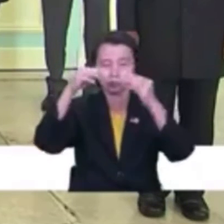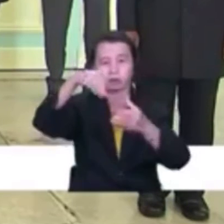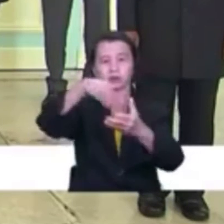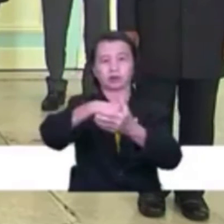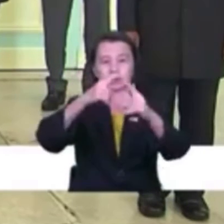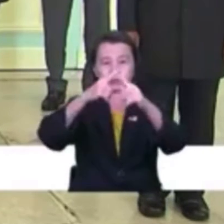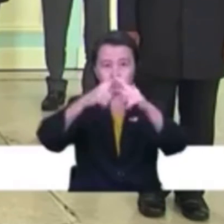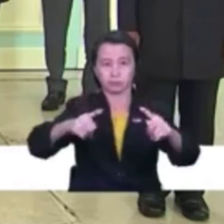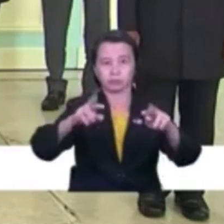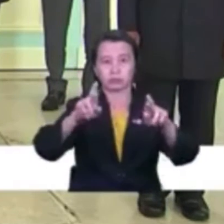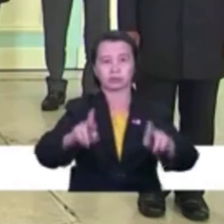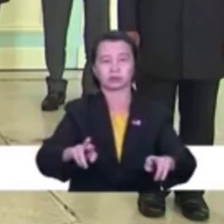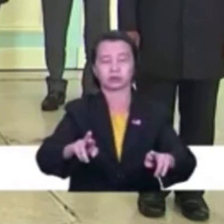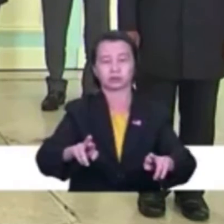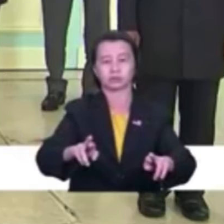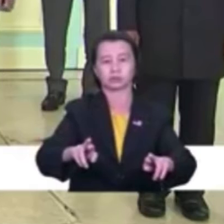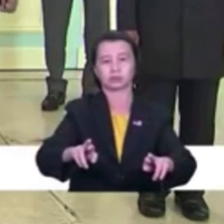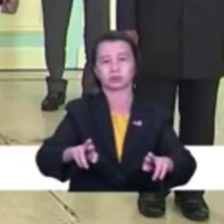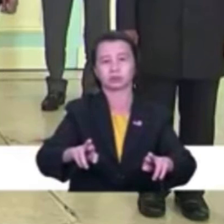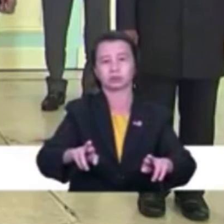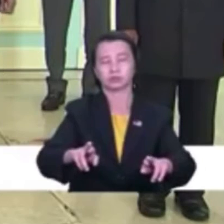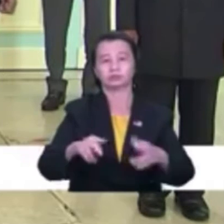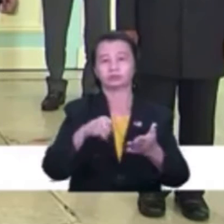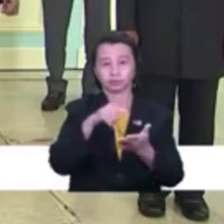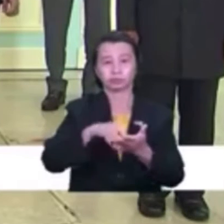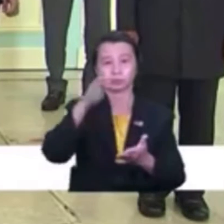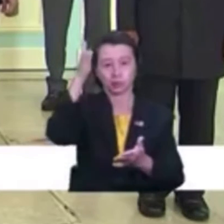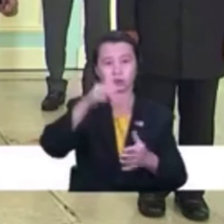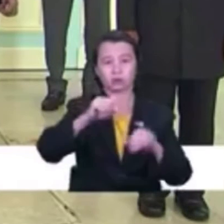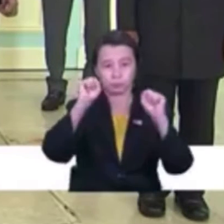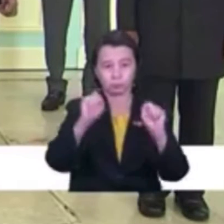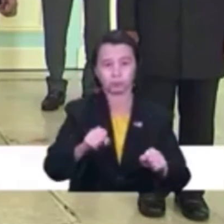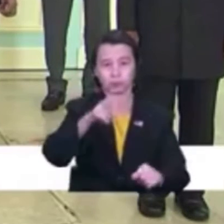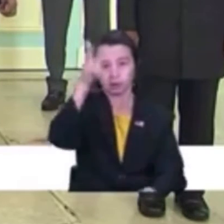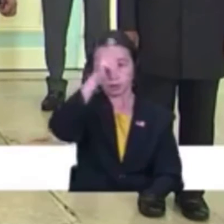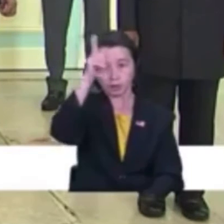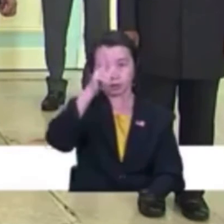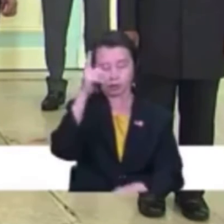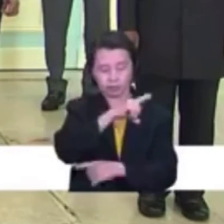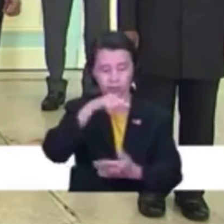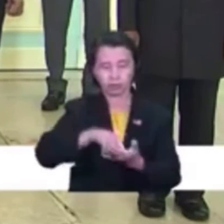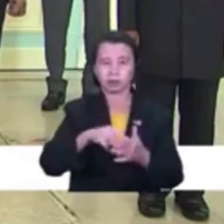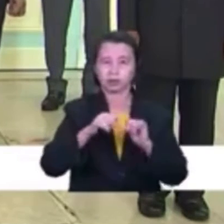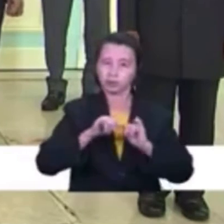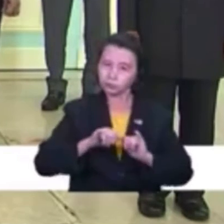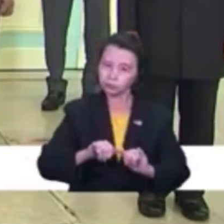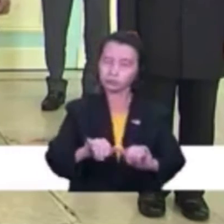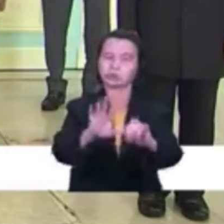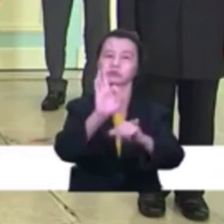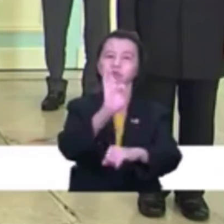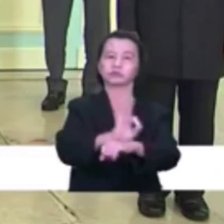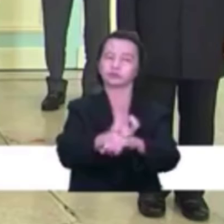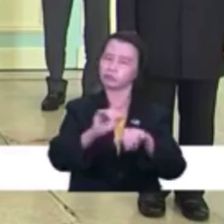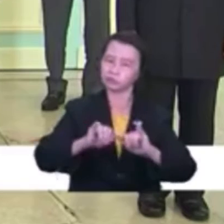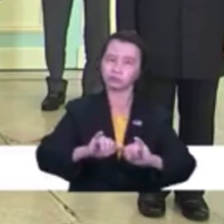dipercaya kepada perdana menteri di dewan rakyat ini akan membolehkan kerajaannya ada padahal nitros berfungsi